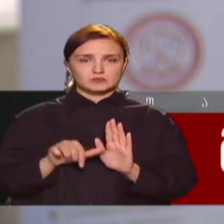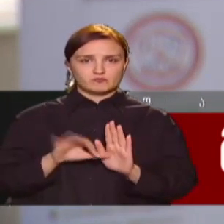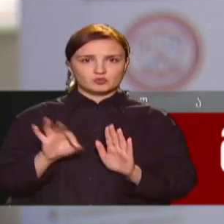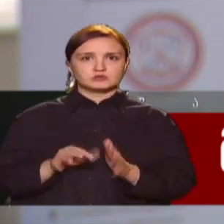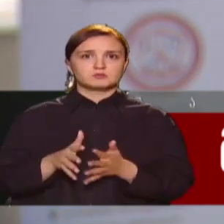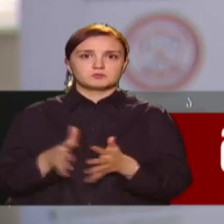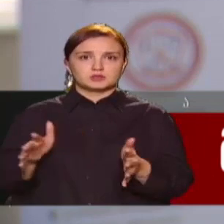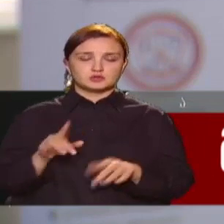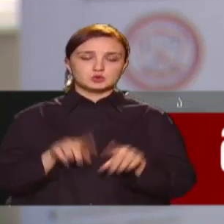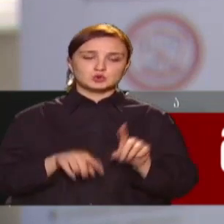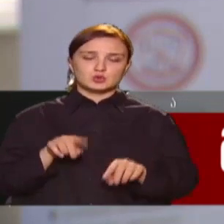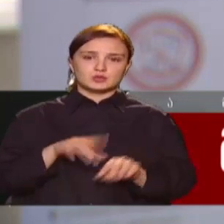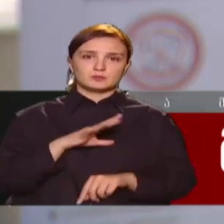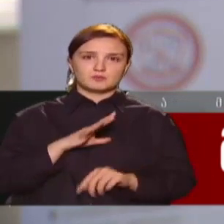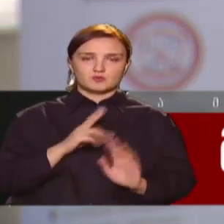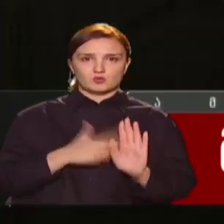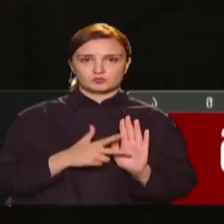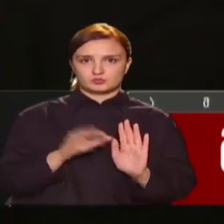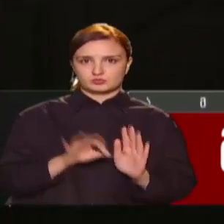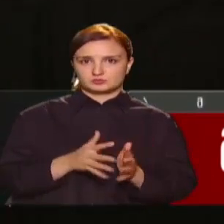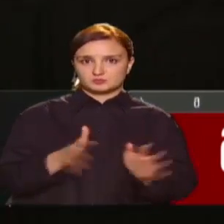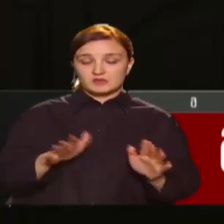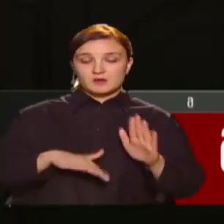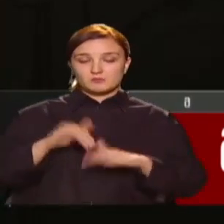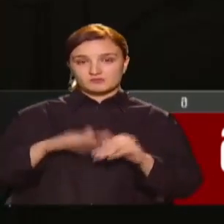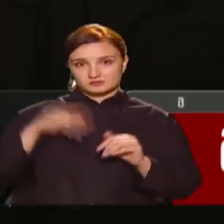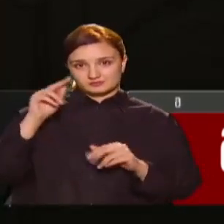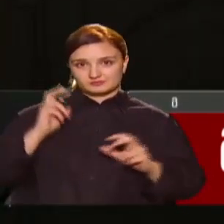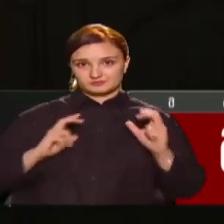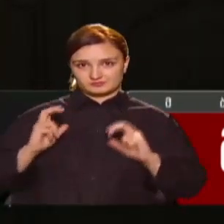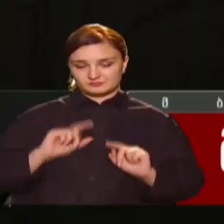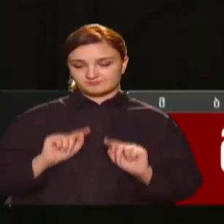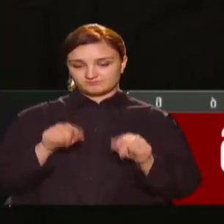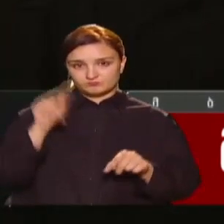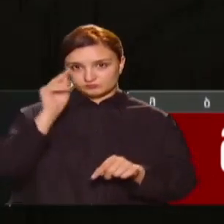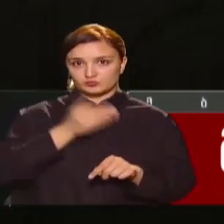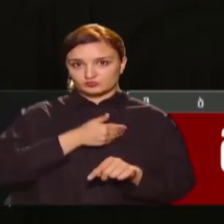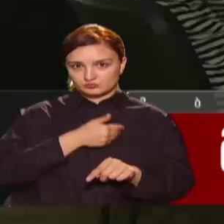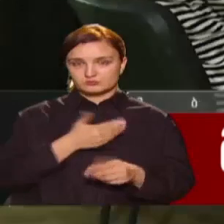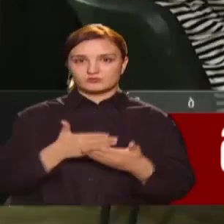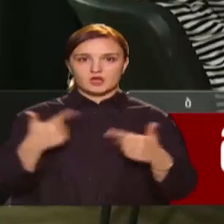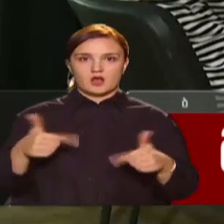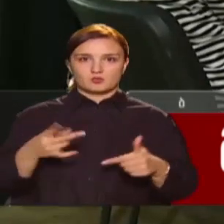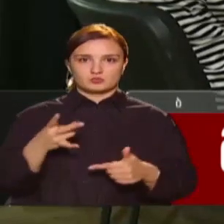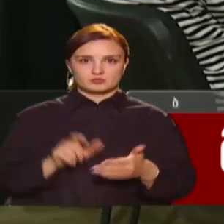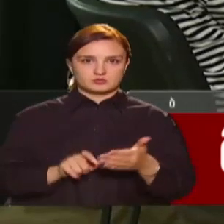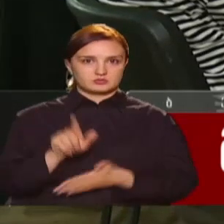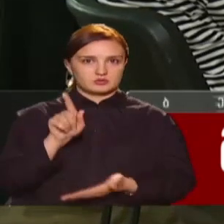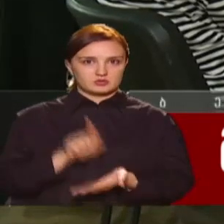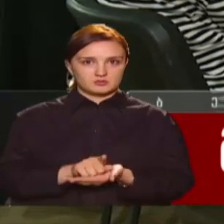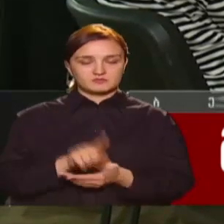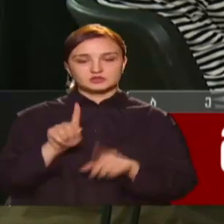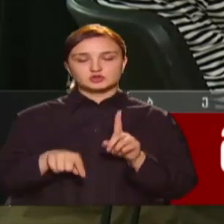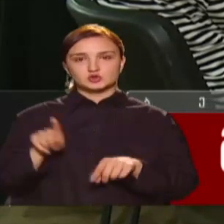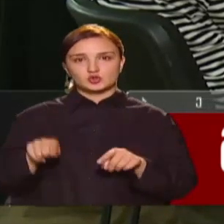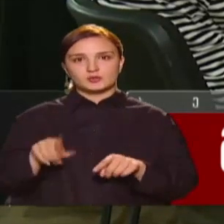საჭარბებს, ზოგიერთ შემთხვევაშიც კი 80-ზე მეტი არის. Პროფესიულ კოლეჯებში სწავლის მსურველებს სხვადასხვა საგამოცდო გზის გავლა უწევთ.